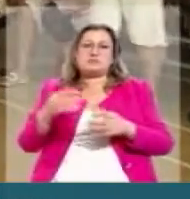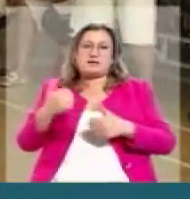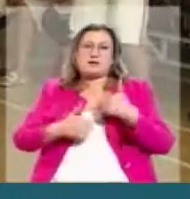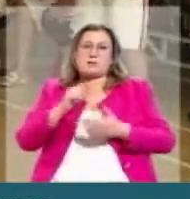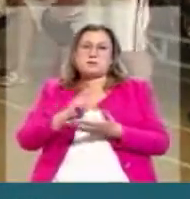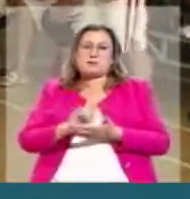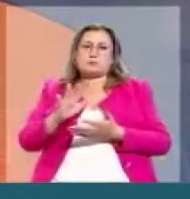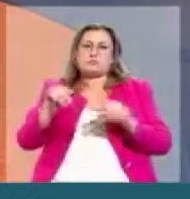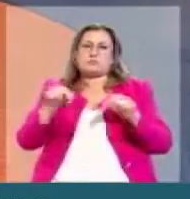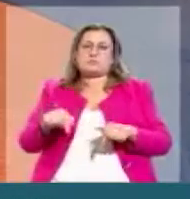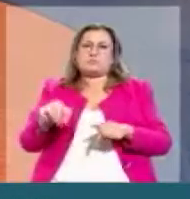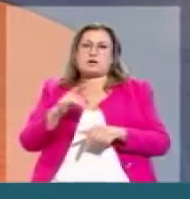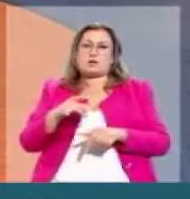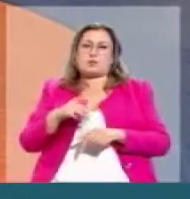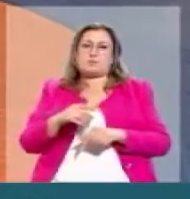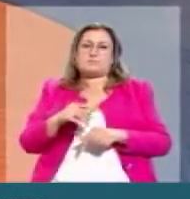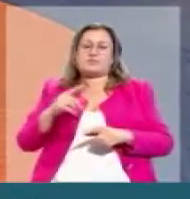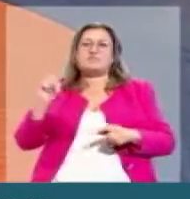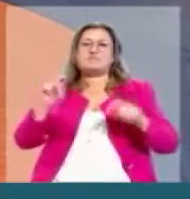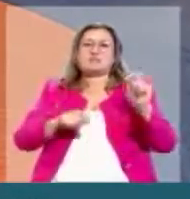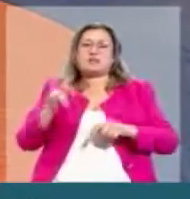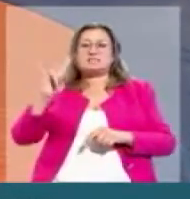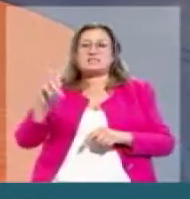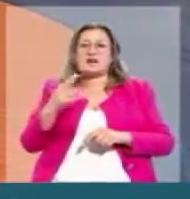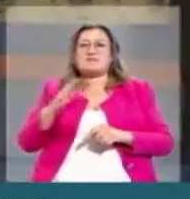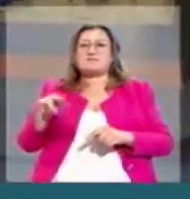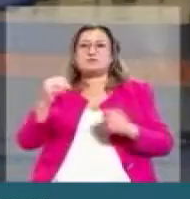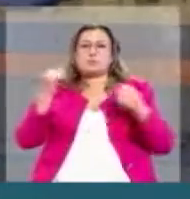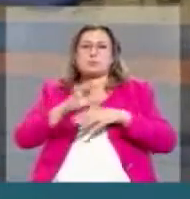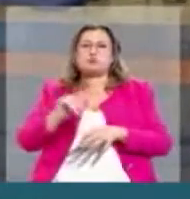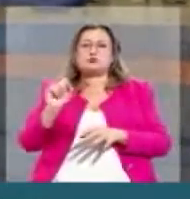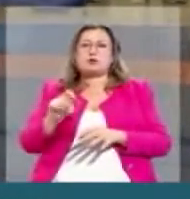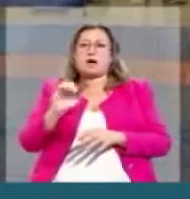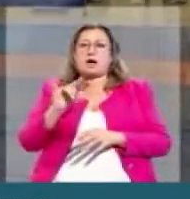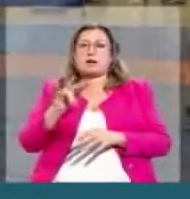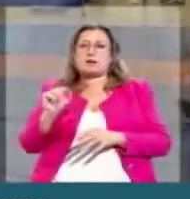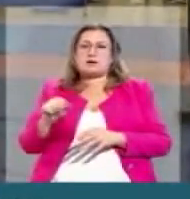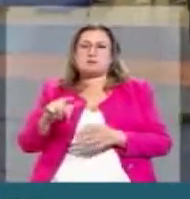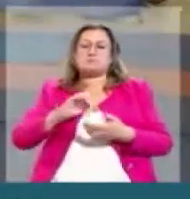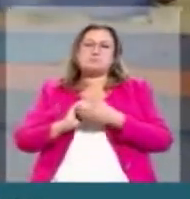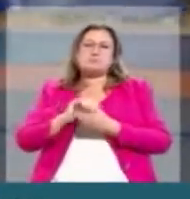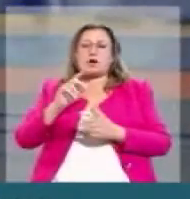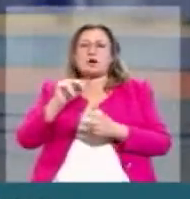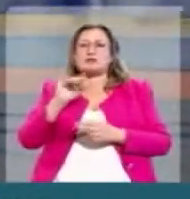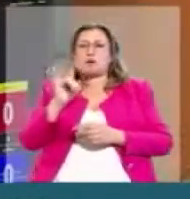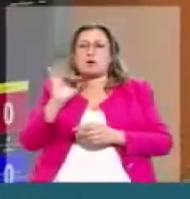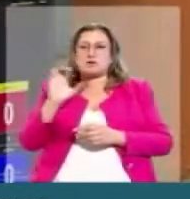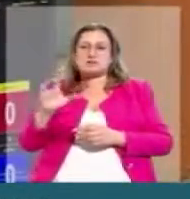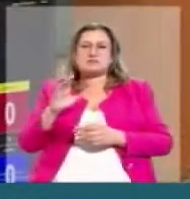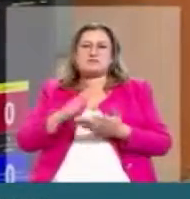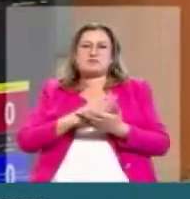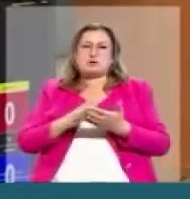обязательно состоятся в этом же регионе. Фестиваль национальных видов спорта проходит в Читакара-арена. Схватки по казакша-курес